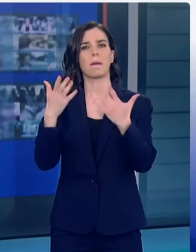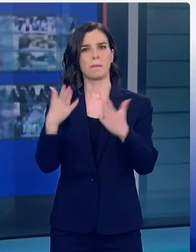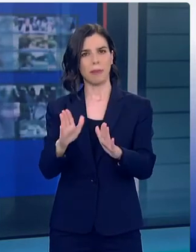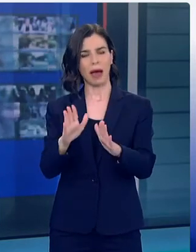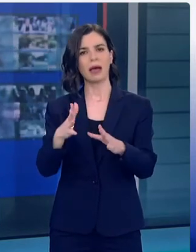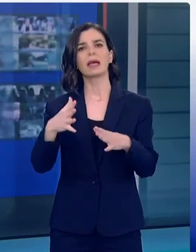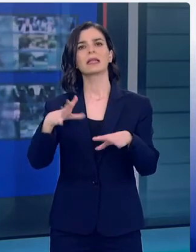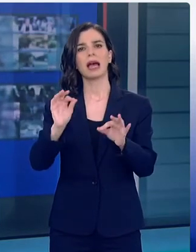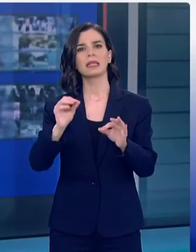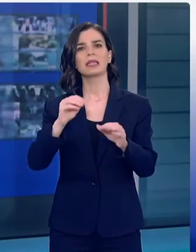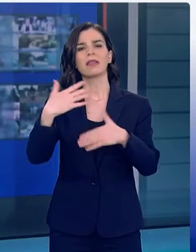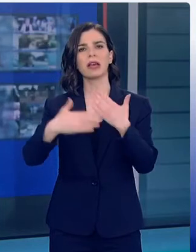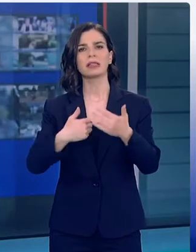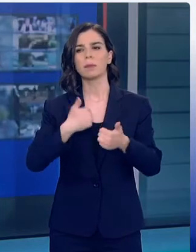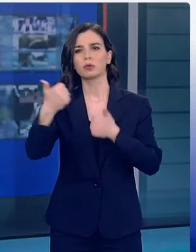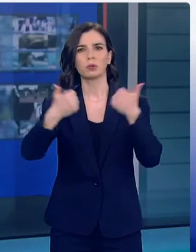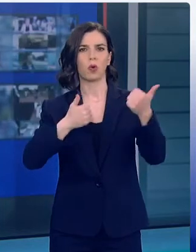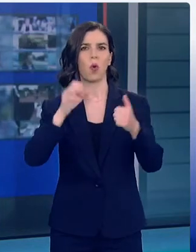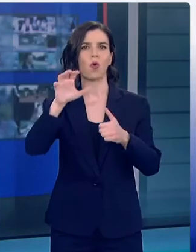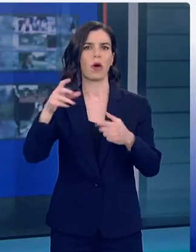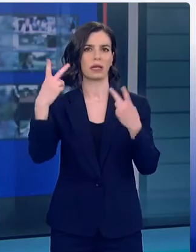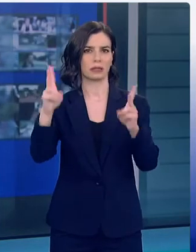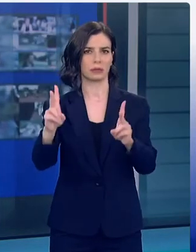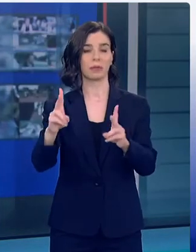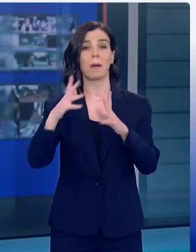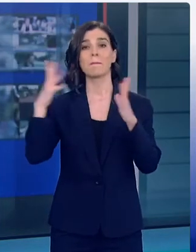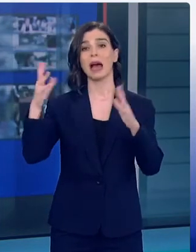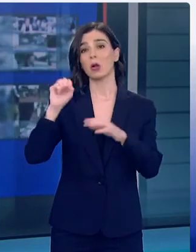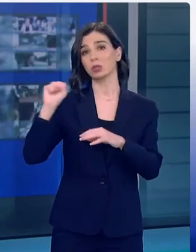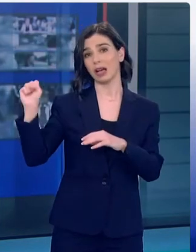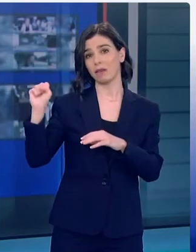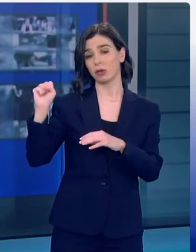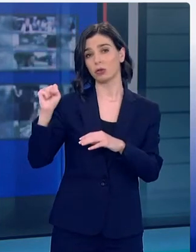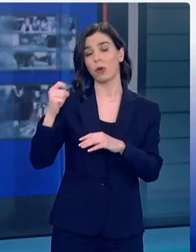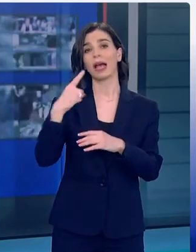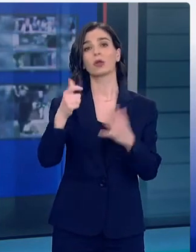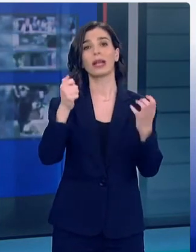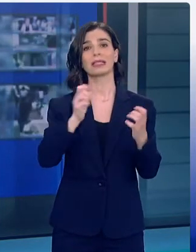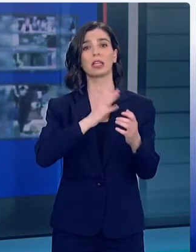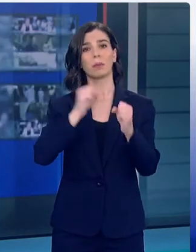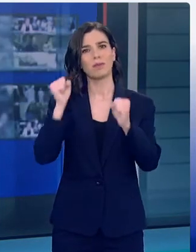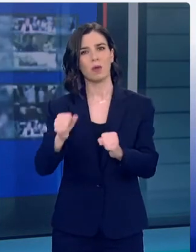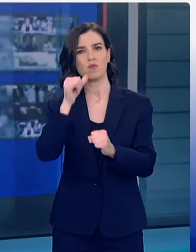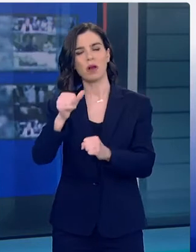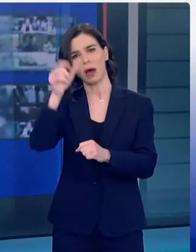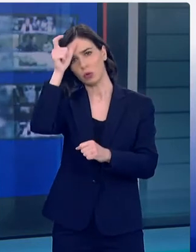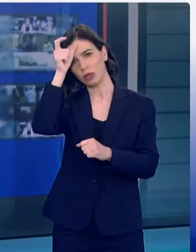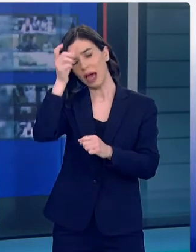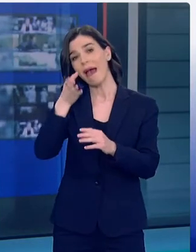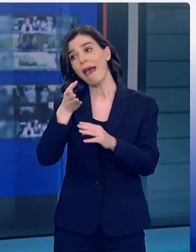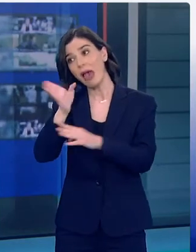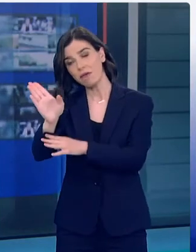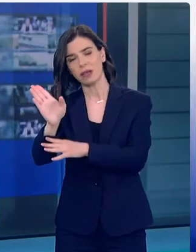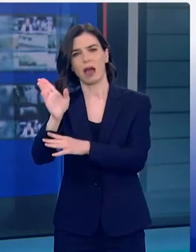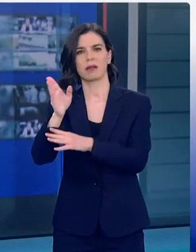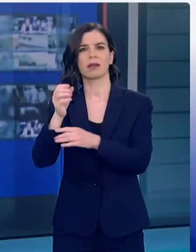έχει ξεκινήσει ήδη η διαδικασία επαναπατρισμού τους. Ήδη το Μεγάλο Σάββατο, 160 πολίτες και μόνιμοι κάτοικοι Τουρκίας αναχώρησαν οδικώς και